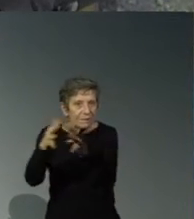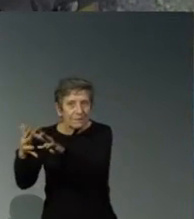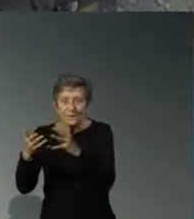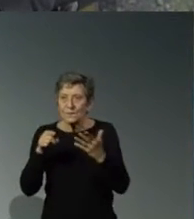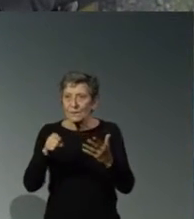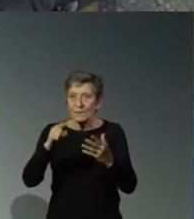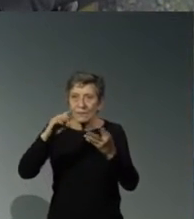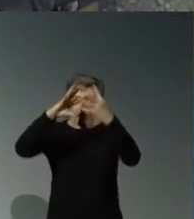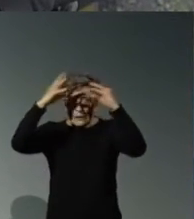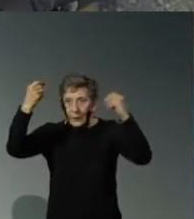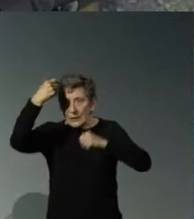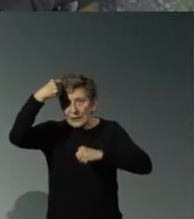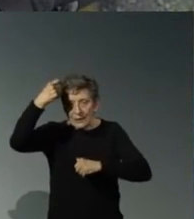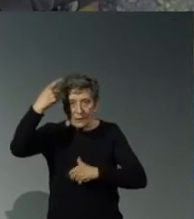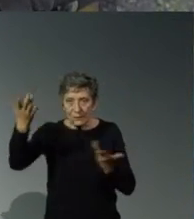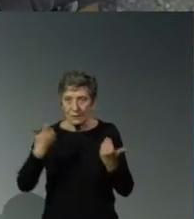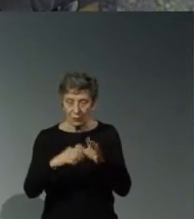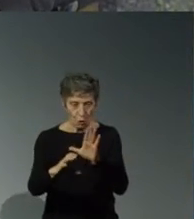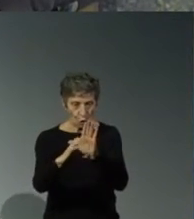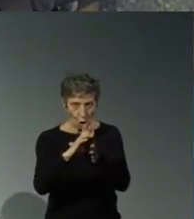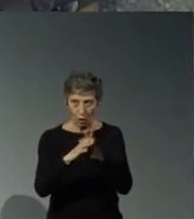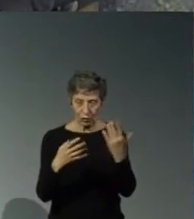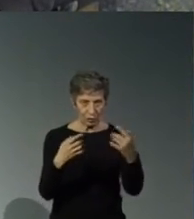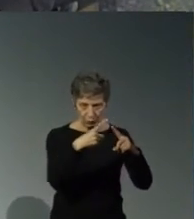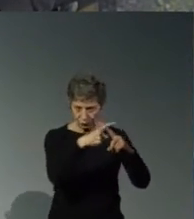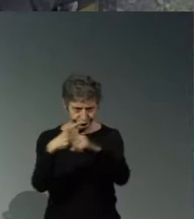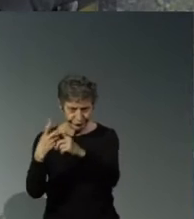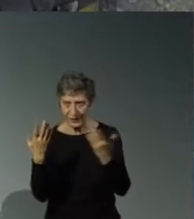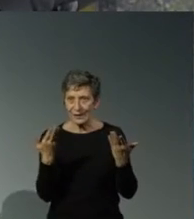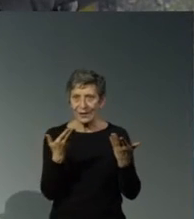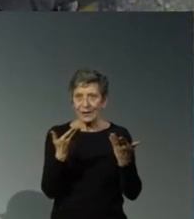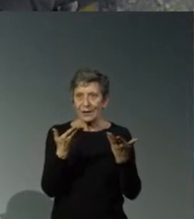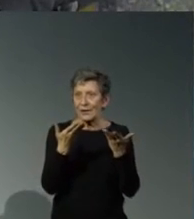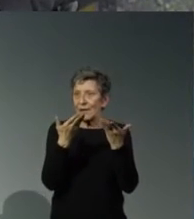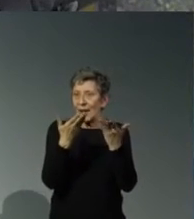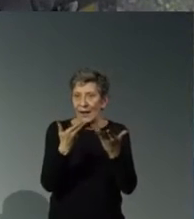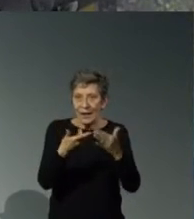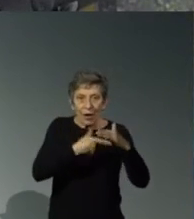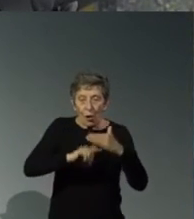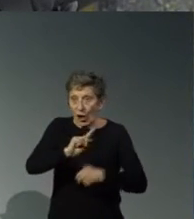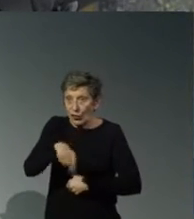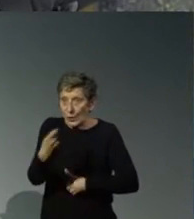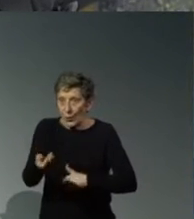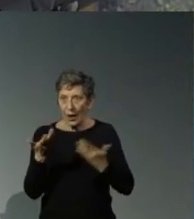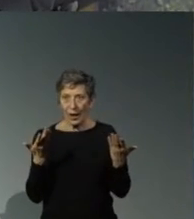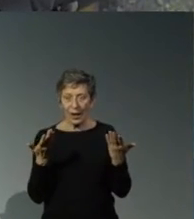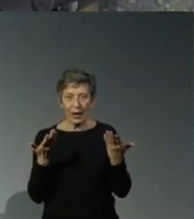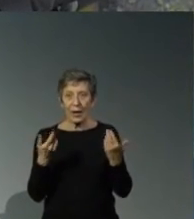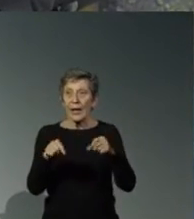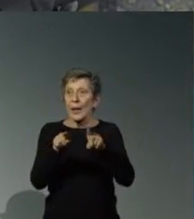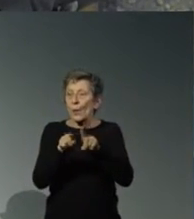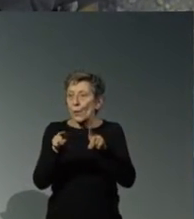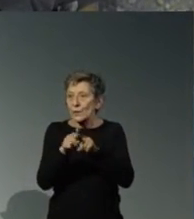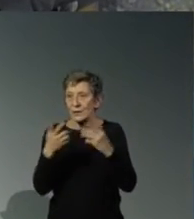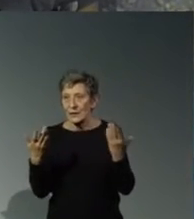de l'esprit entre le code, l'équation et le langage naturel. Et il y a cette